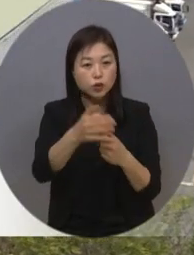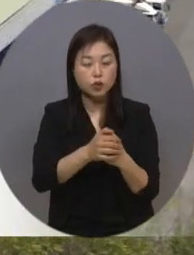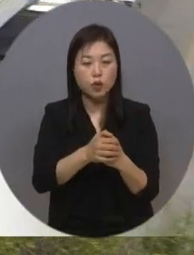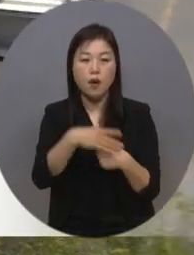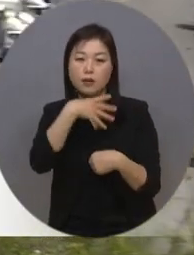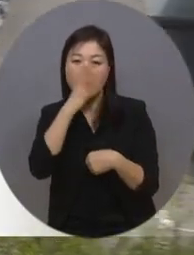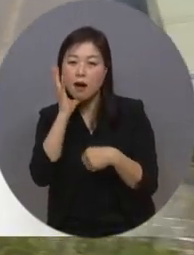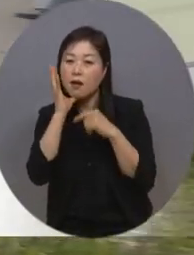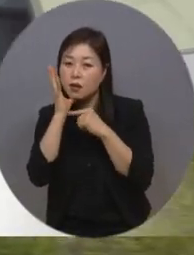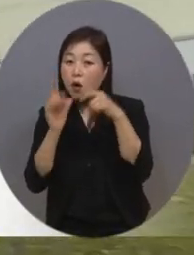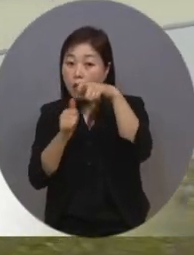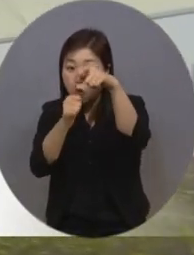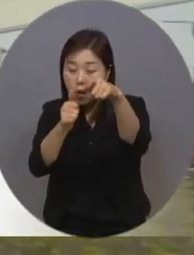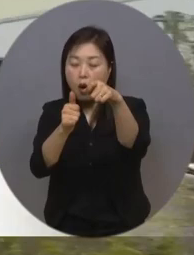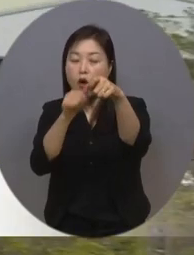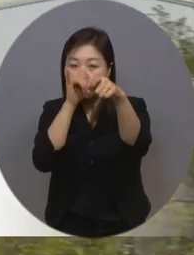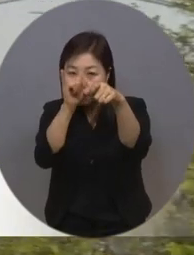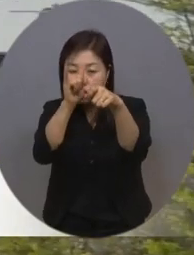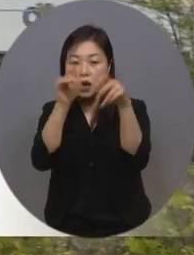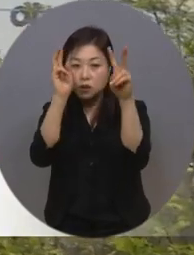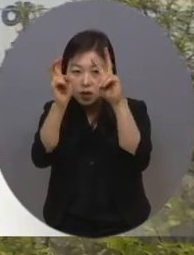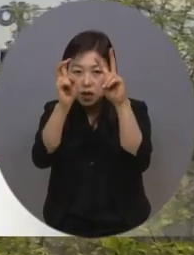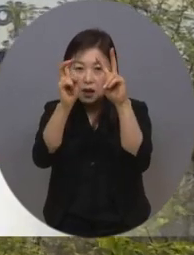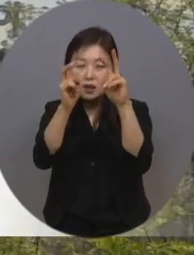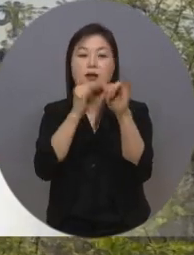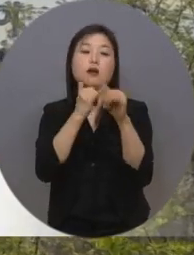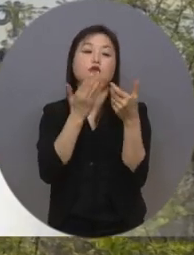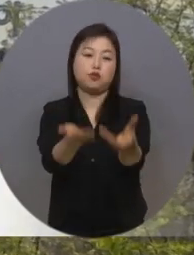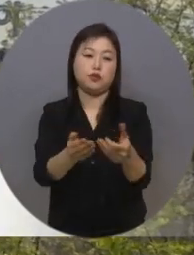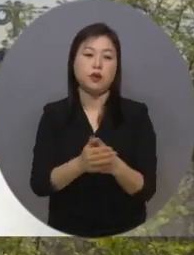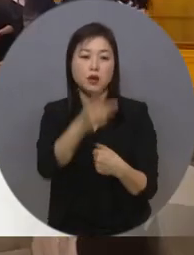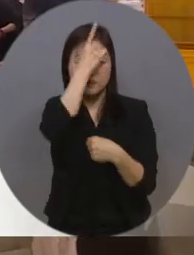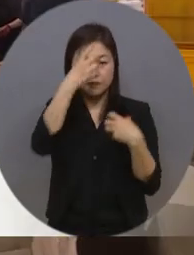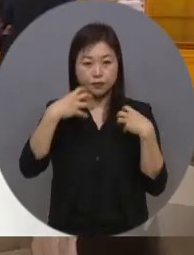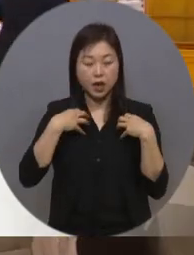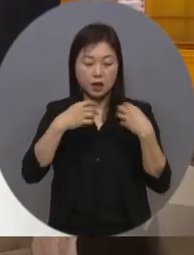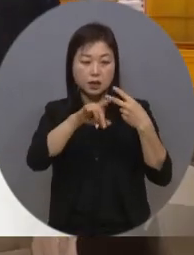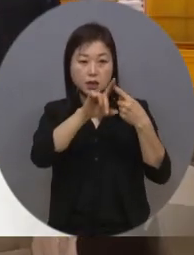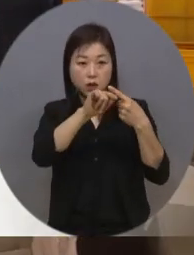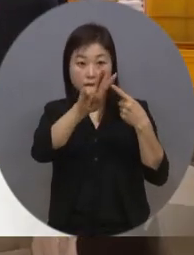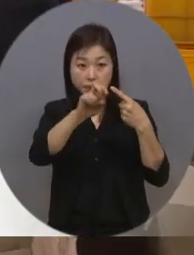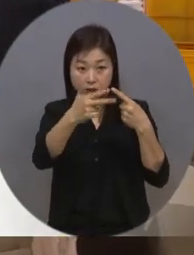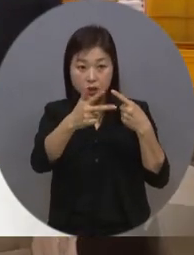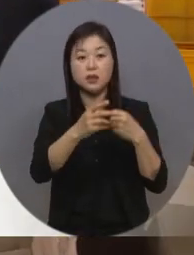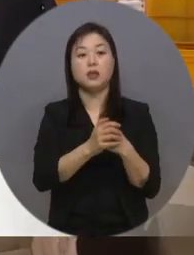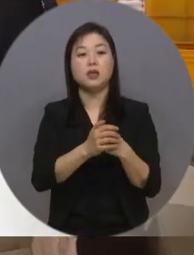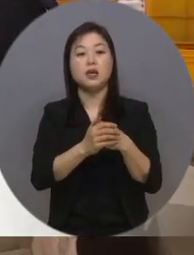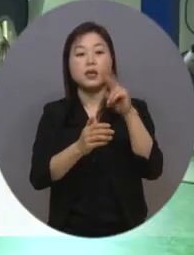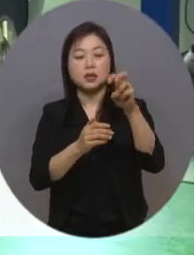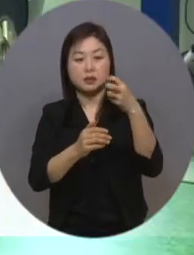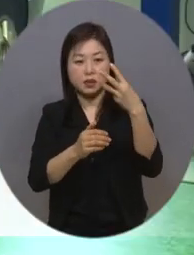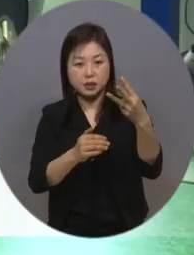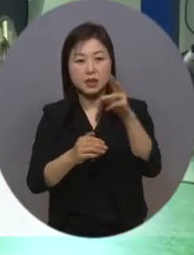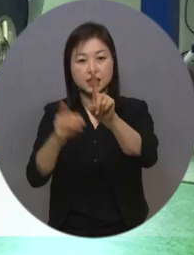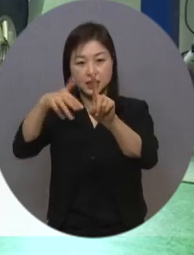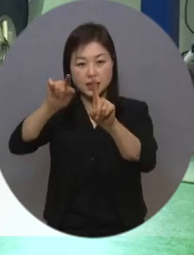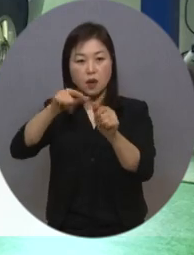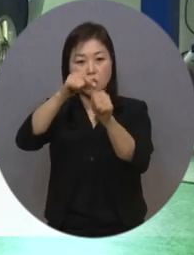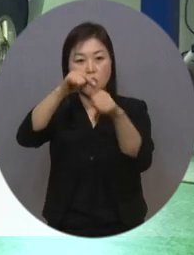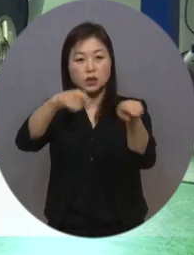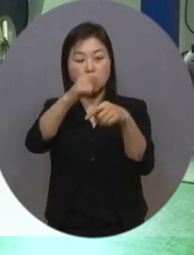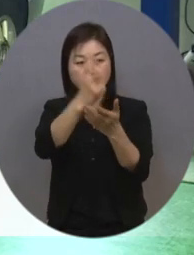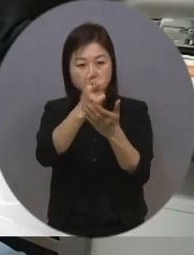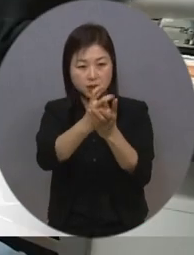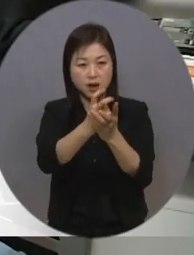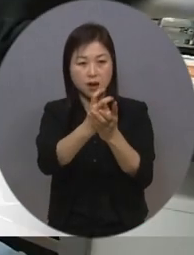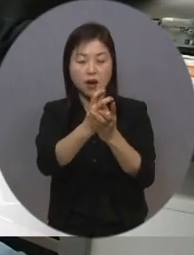기업 포상 시스템을 구축할 계획입니다. 정부는 지난달 27일 23년 제1차 고용정책 심의회를